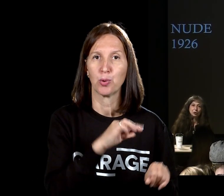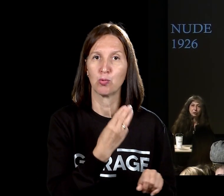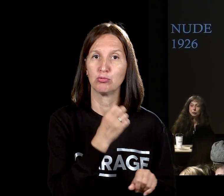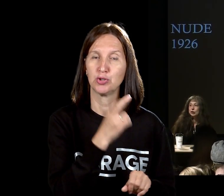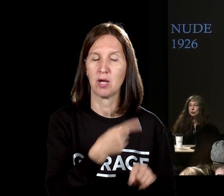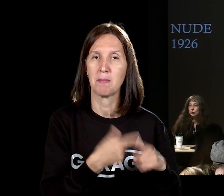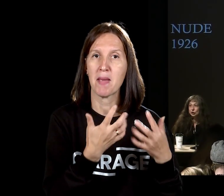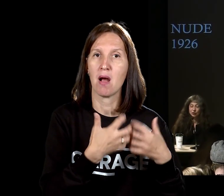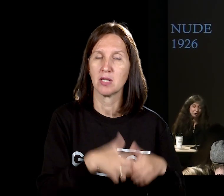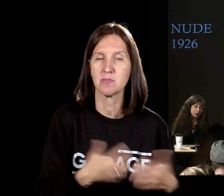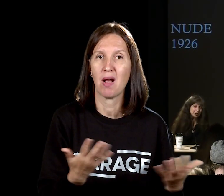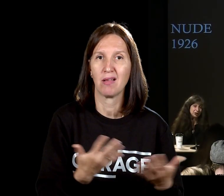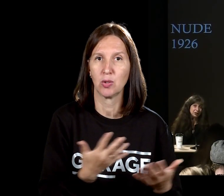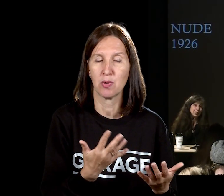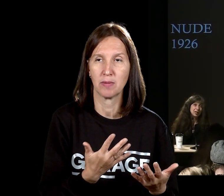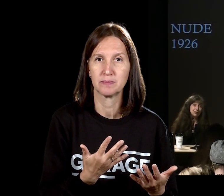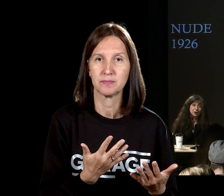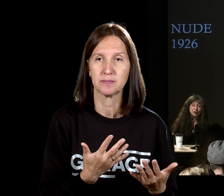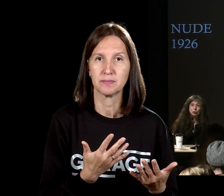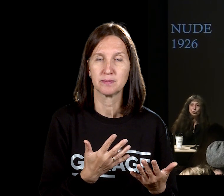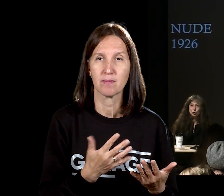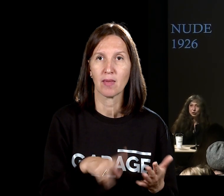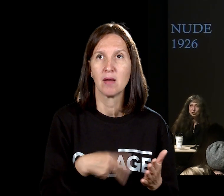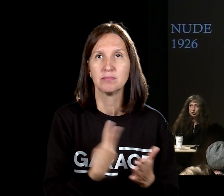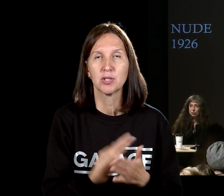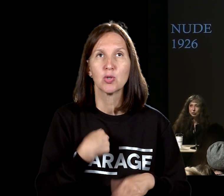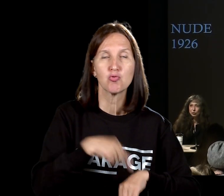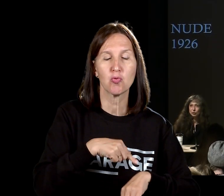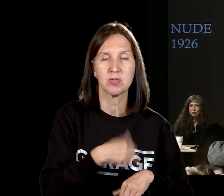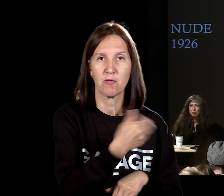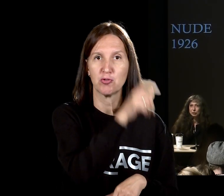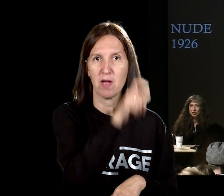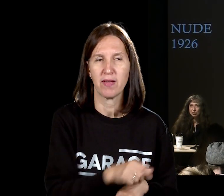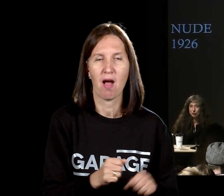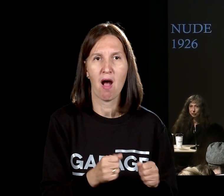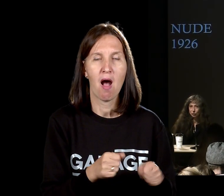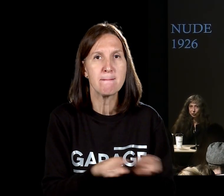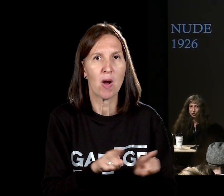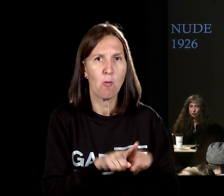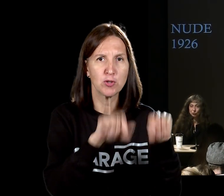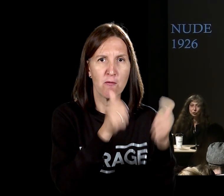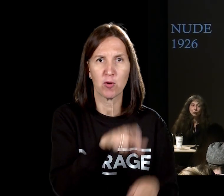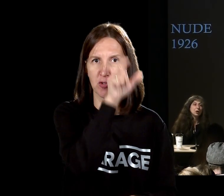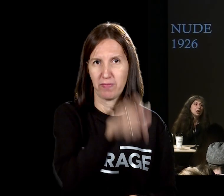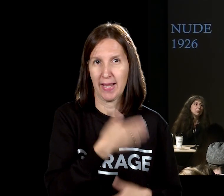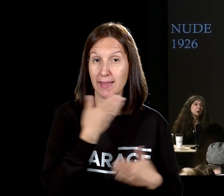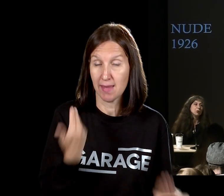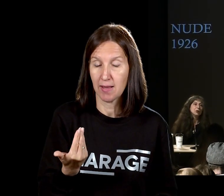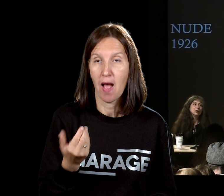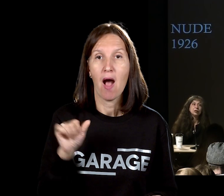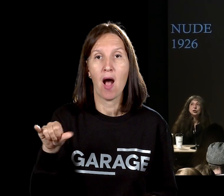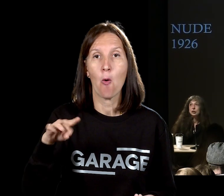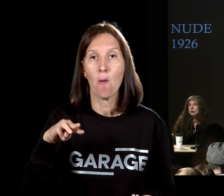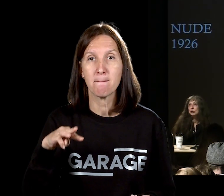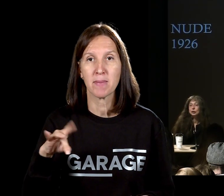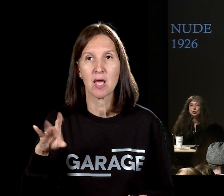механизм, который воспроизводит человеческие аффекты, не будучи при этом антропоморфным и не повторяя при этом форму человека, то у Миро